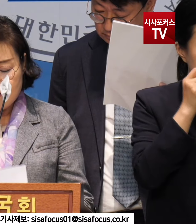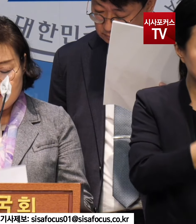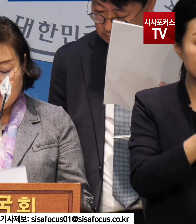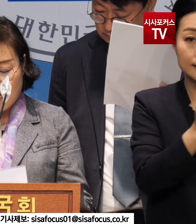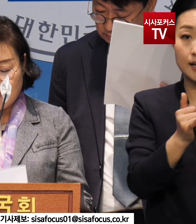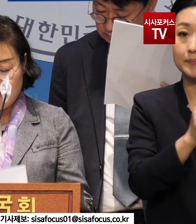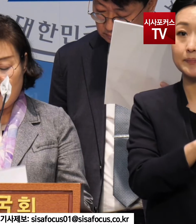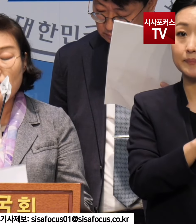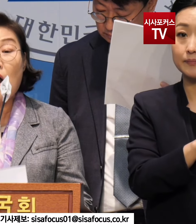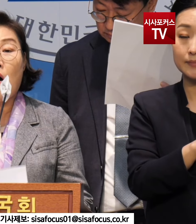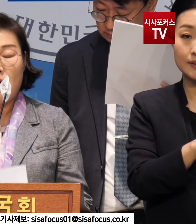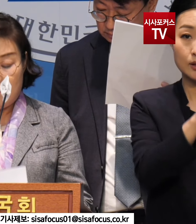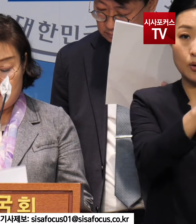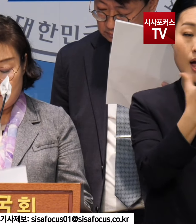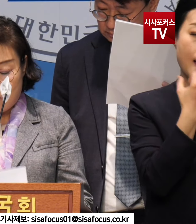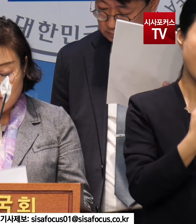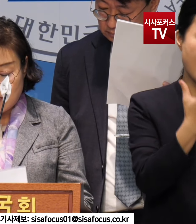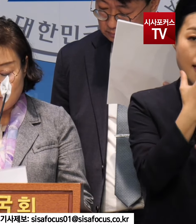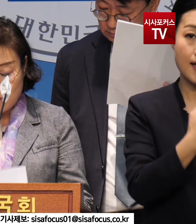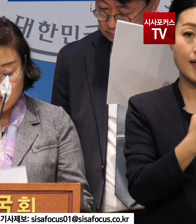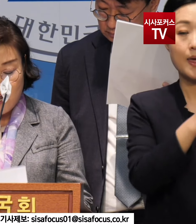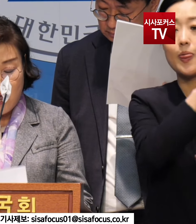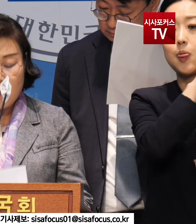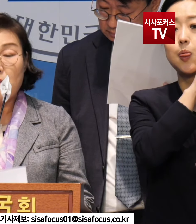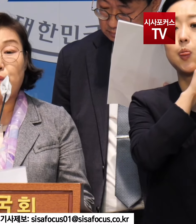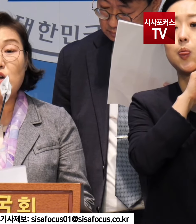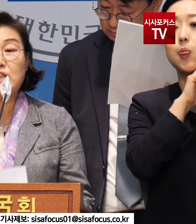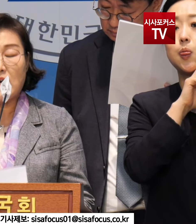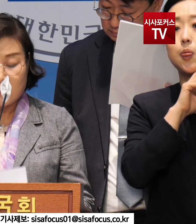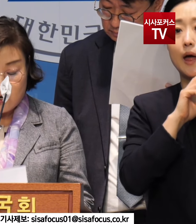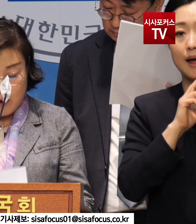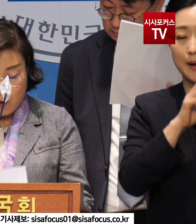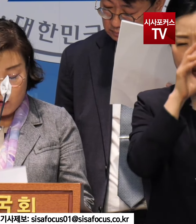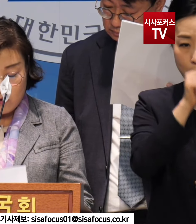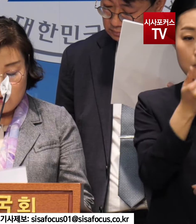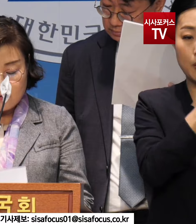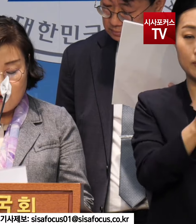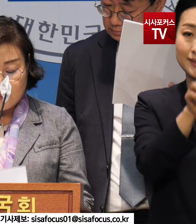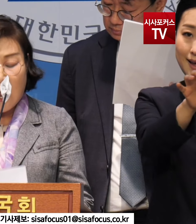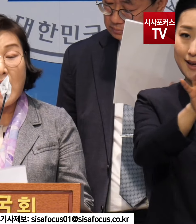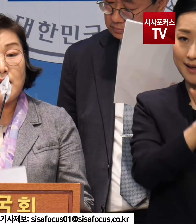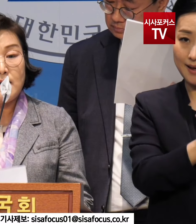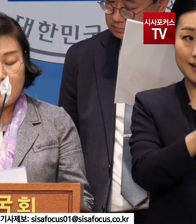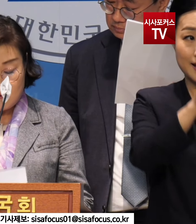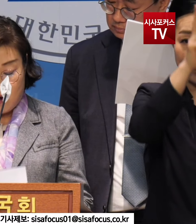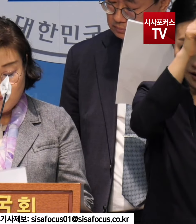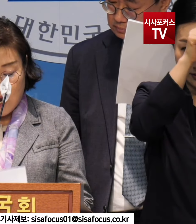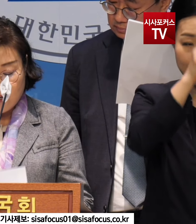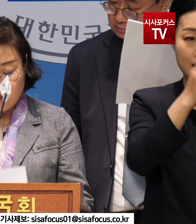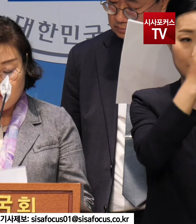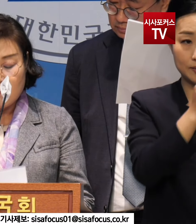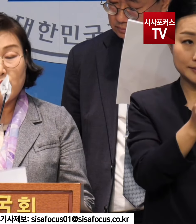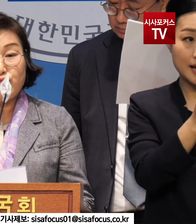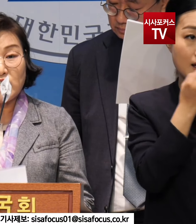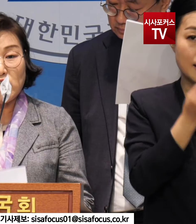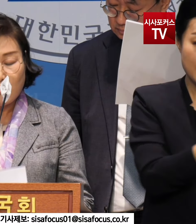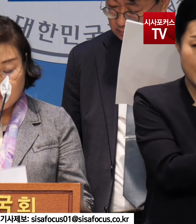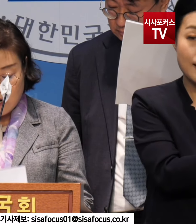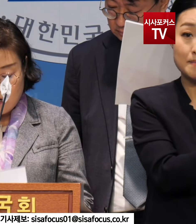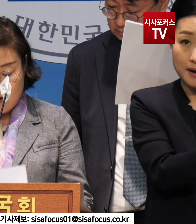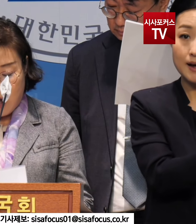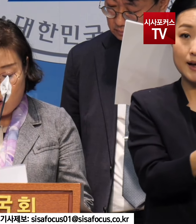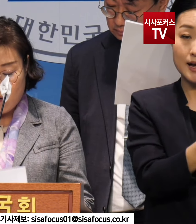사기꾼들은 사기친 돈으로 고위직 출신의 변호사를 선임하고 경찰, 검찰은